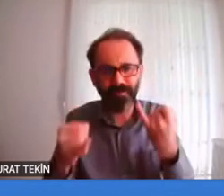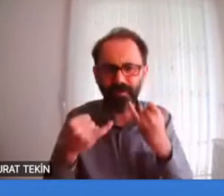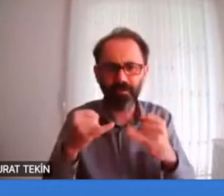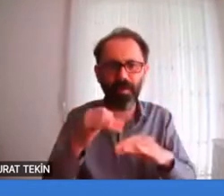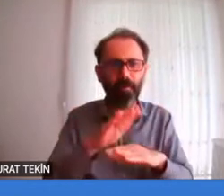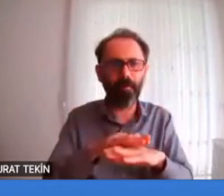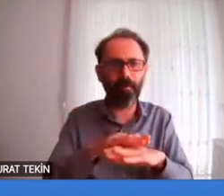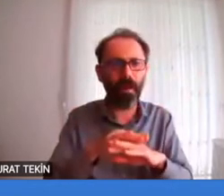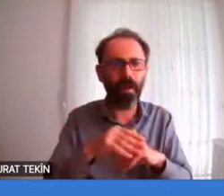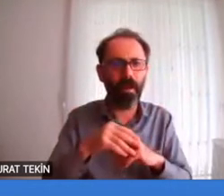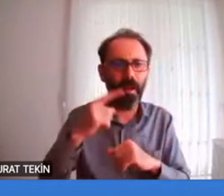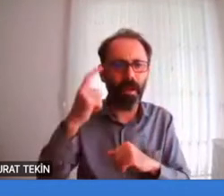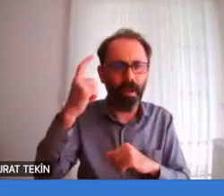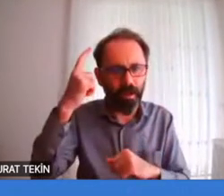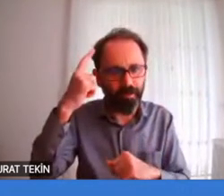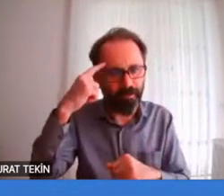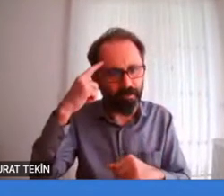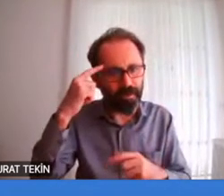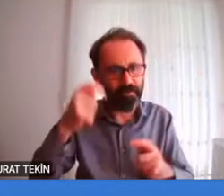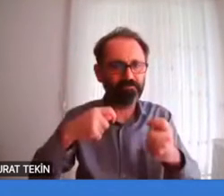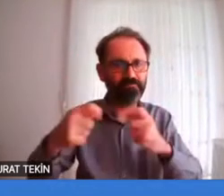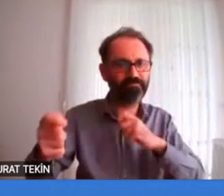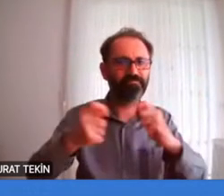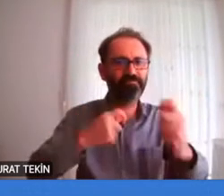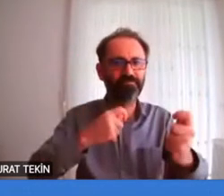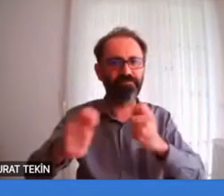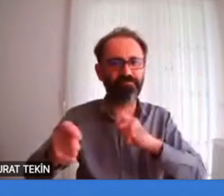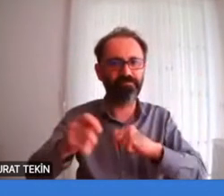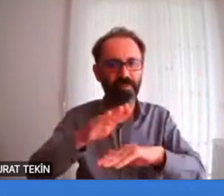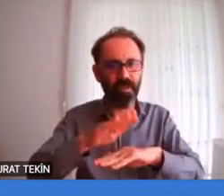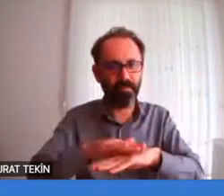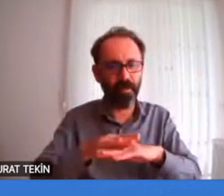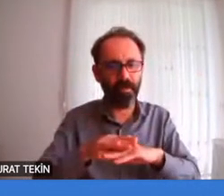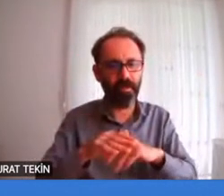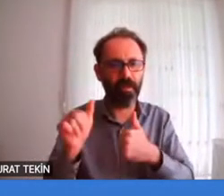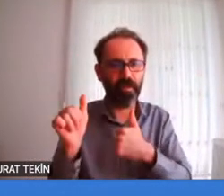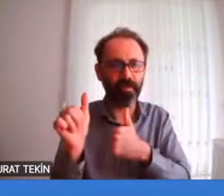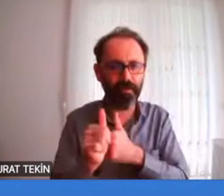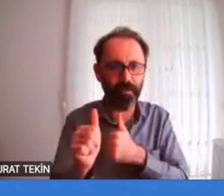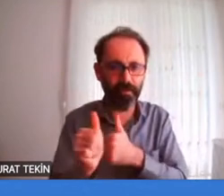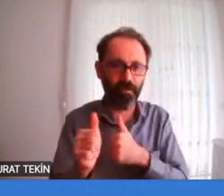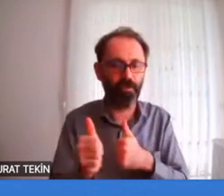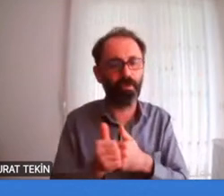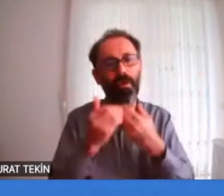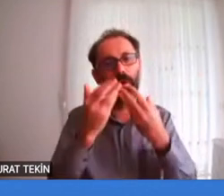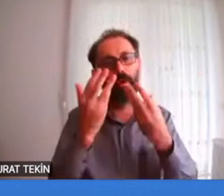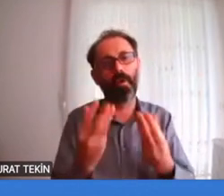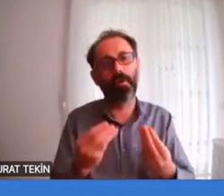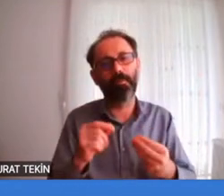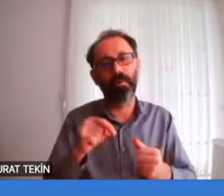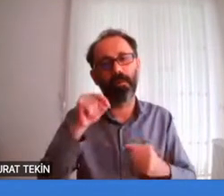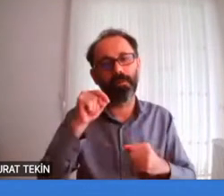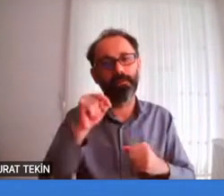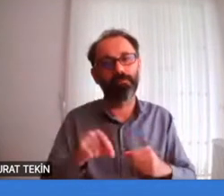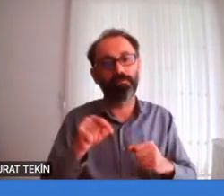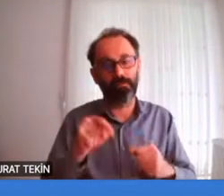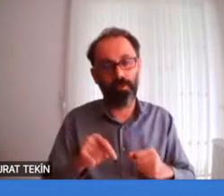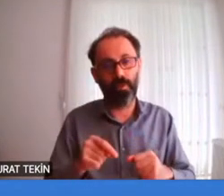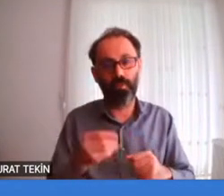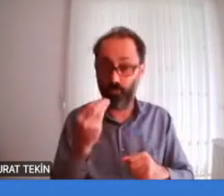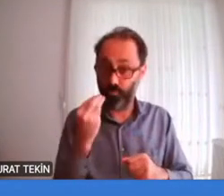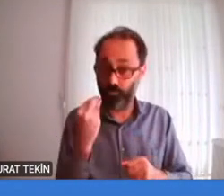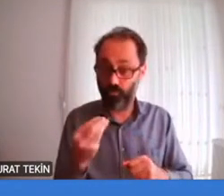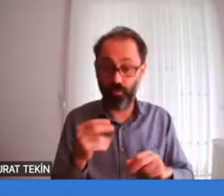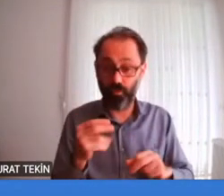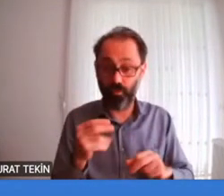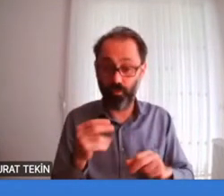bulunurlar. Ve motive olmalarında çok büyük avantaj oluyor bu. Böyle bir durumun, böyle bir bilinçli bir ortamda olması,